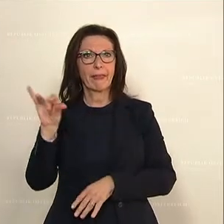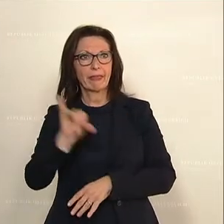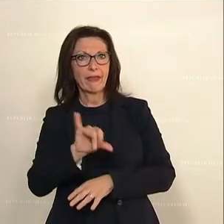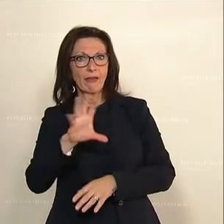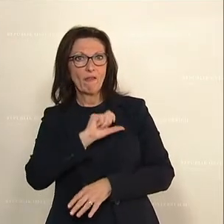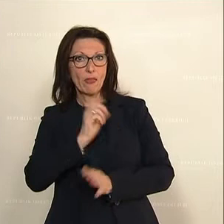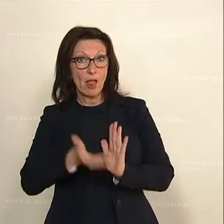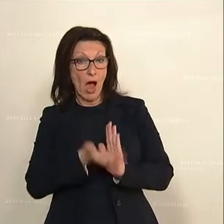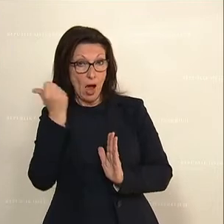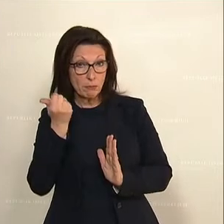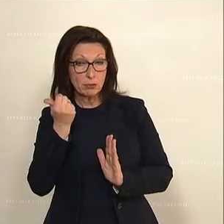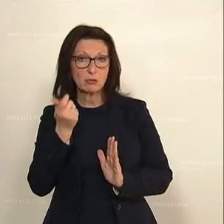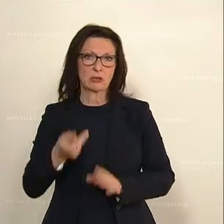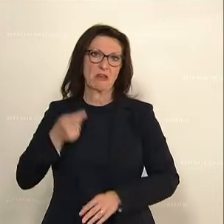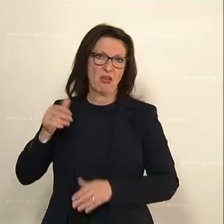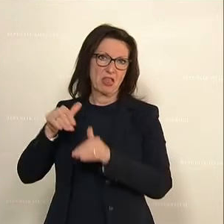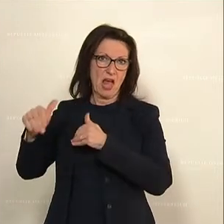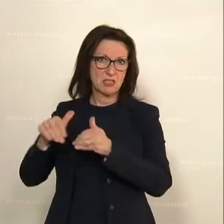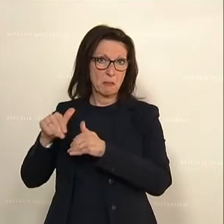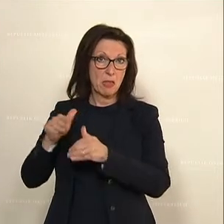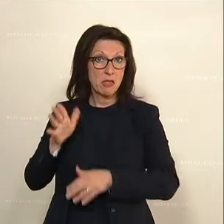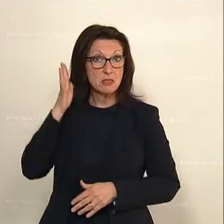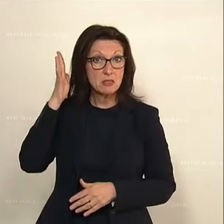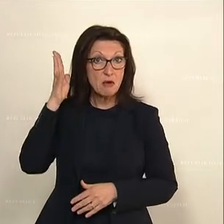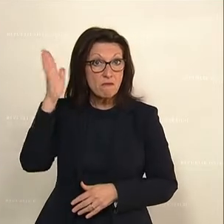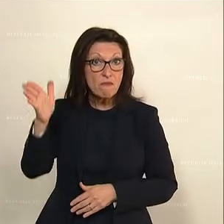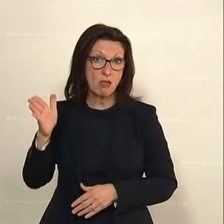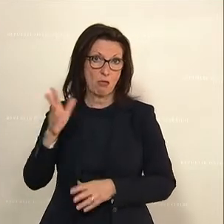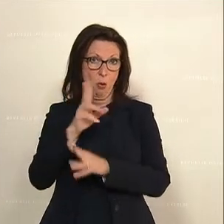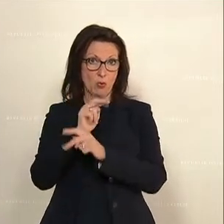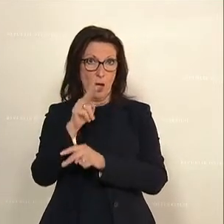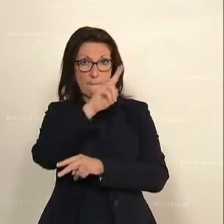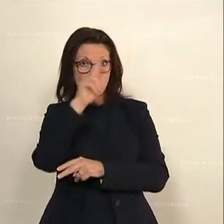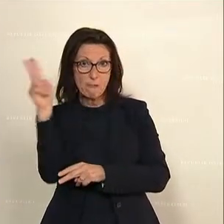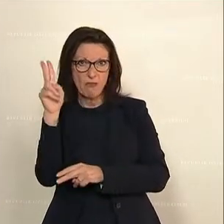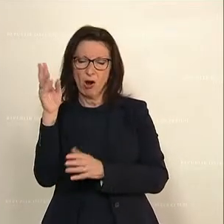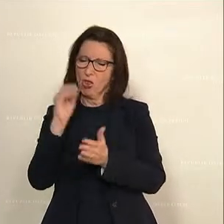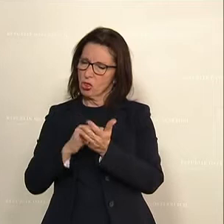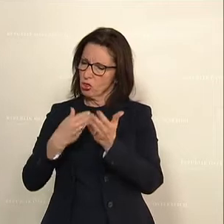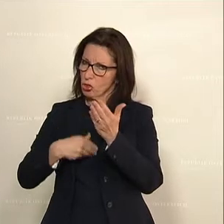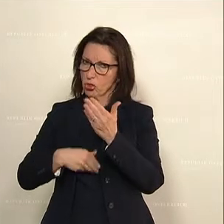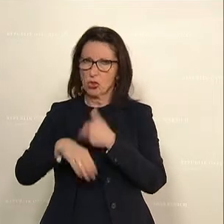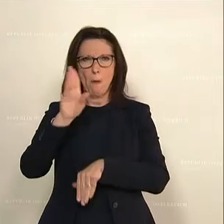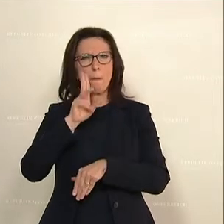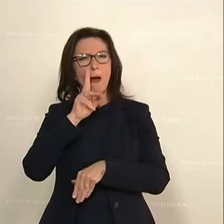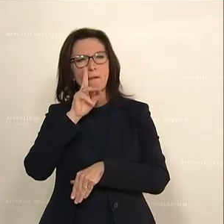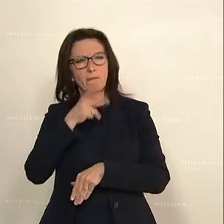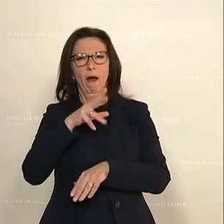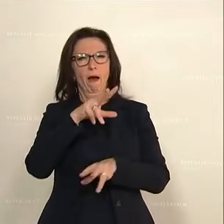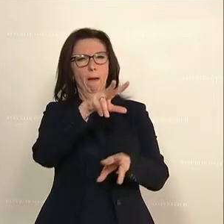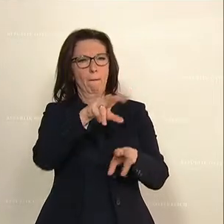Dieselprivilegs wird der Finanzminister die österreichische Bevölkerung noch unverschämter abkassieren.